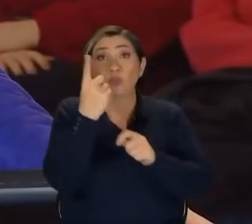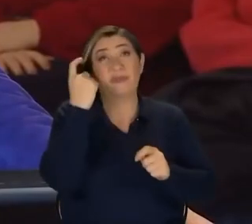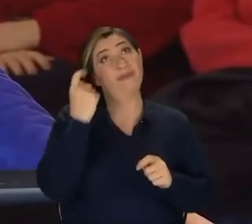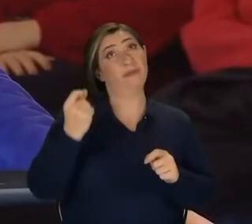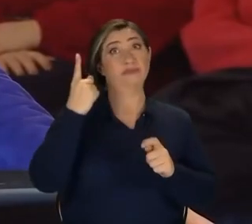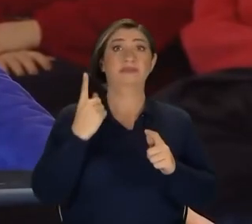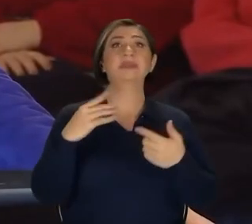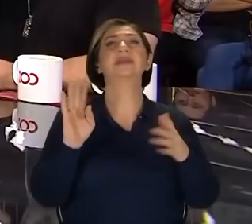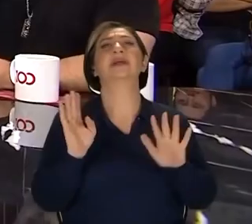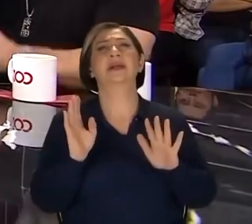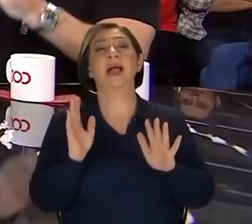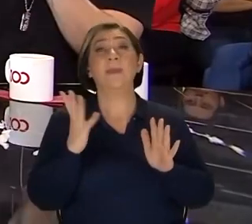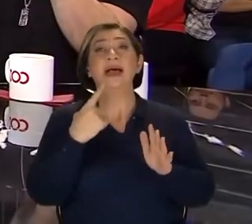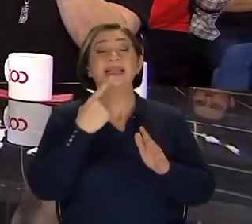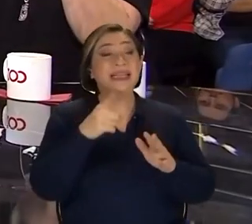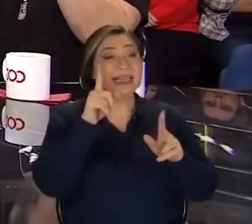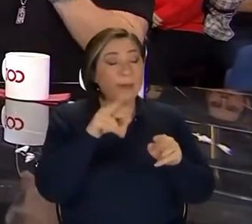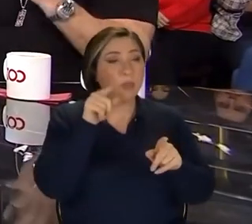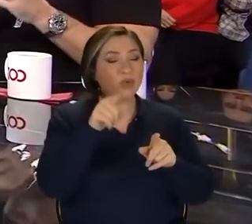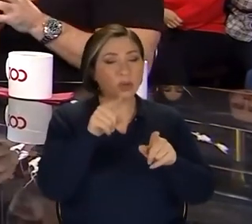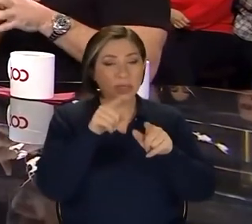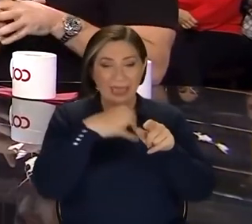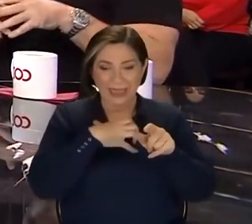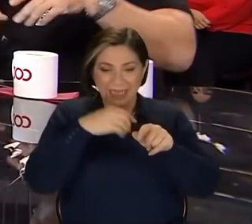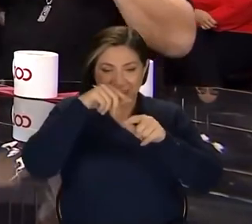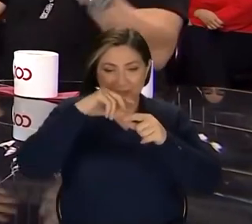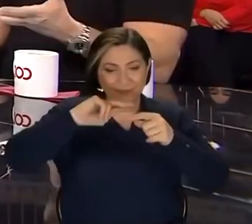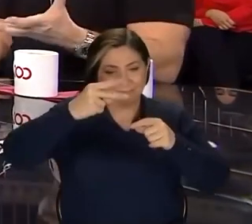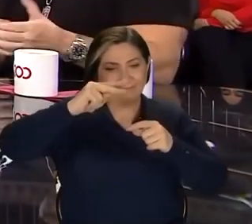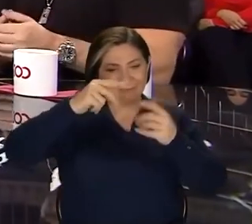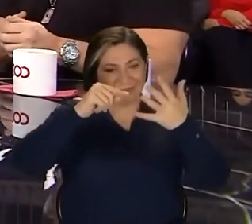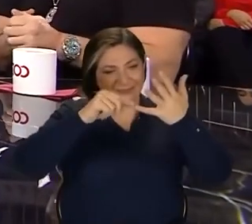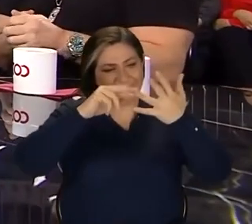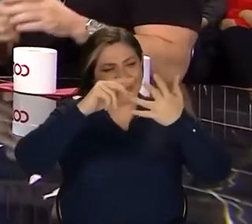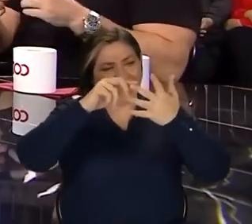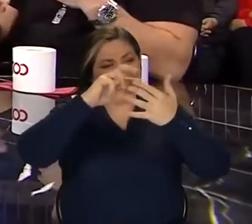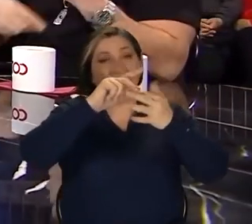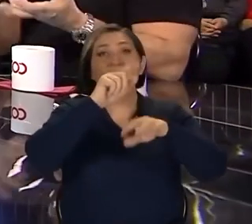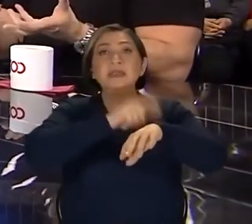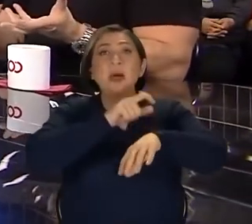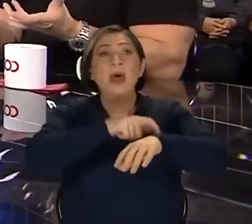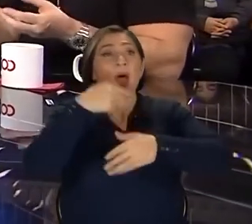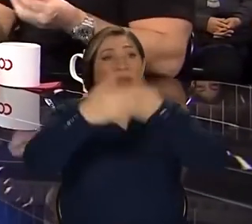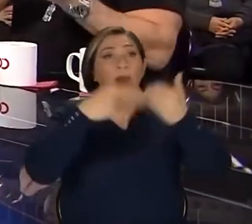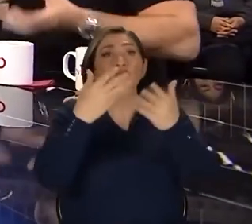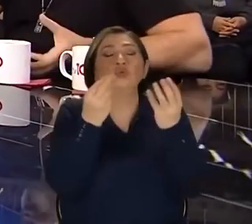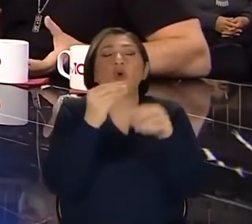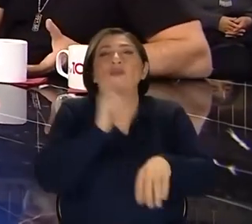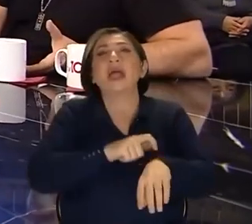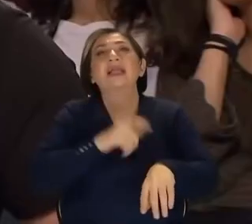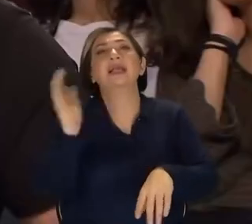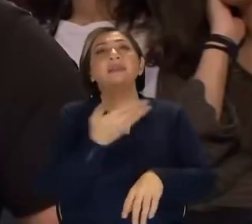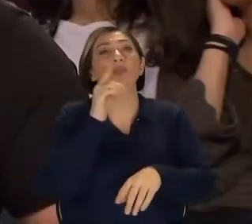değil. Ama dediğin gibi yani bunların böyle mekanizmasını anlatmakla çok vakit geçirdim ben. Halbuki bu bir mekanizma tarifi değil.